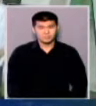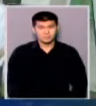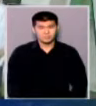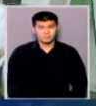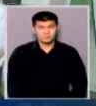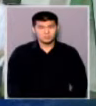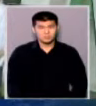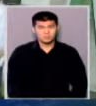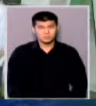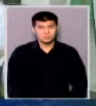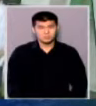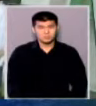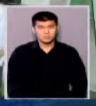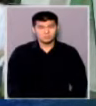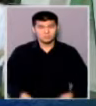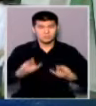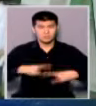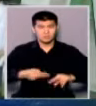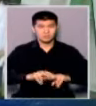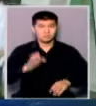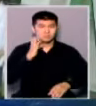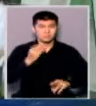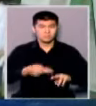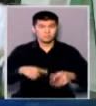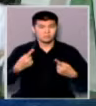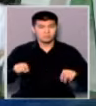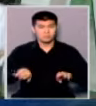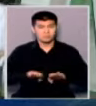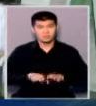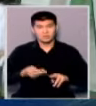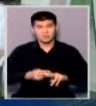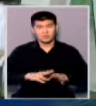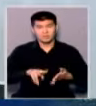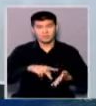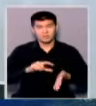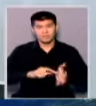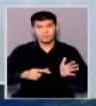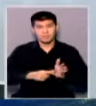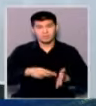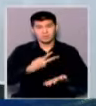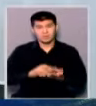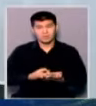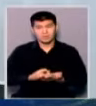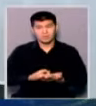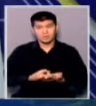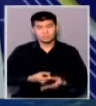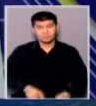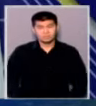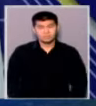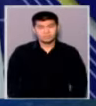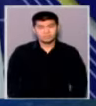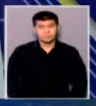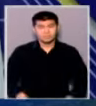палатаға саламыз, изолируемся. Босанбаған жүкті әйелдерден бөлек палатаға өзен жатқызамыз.